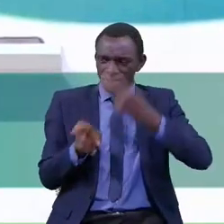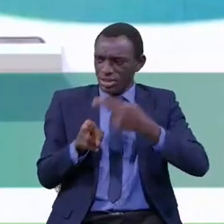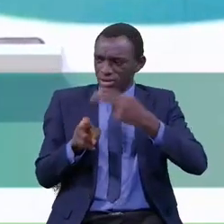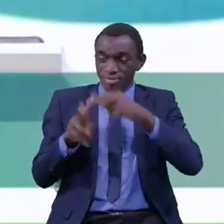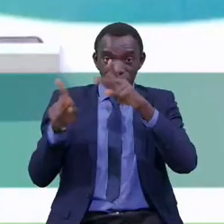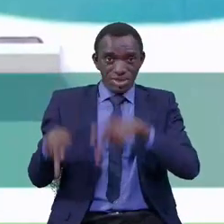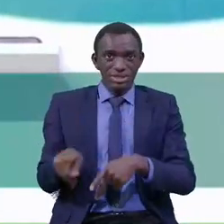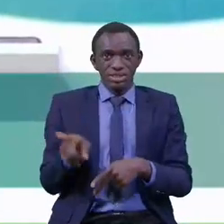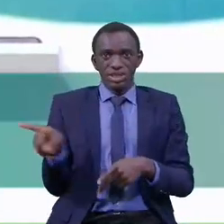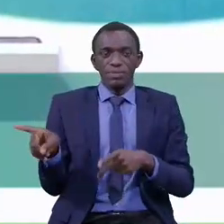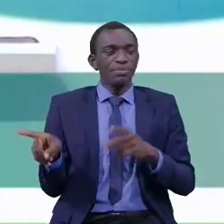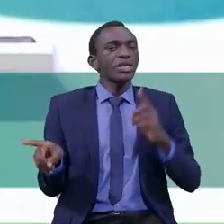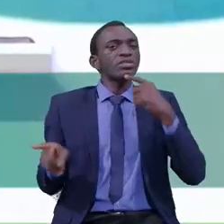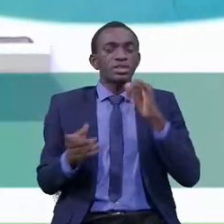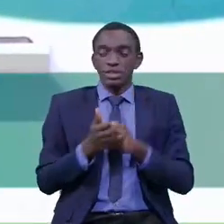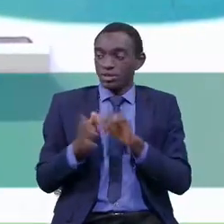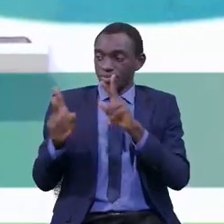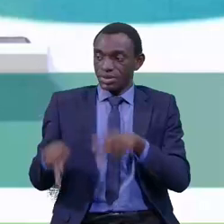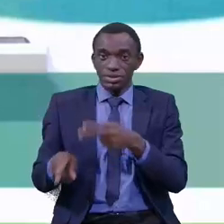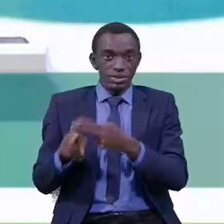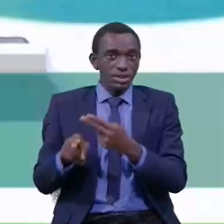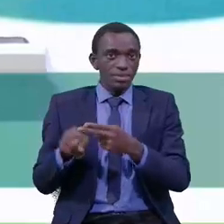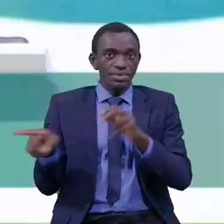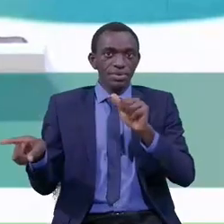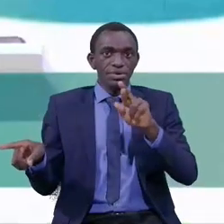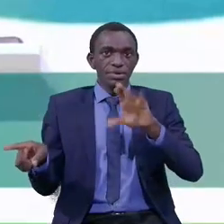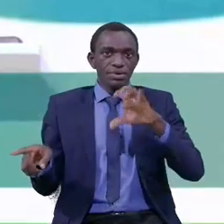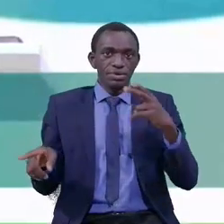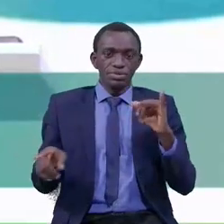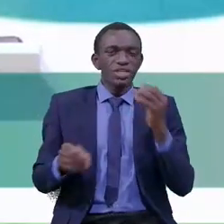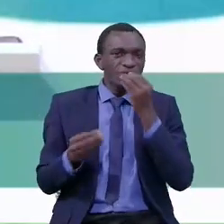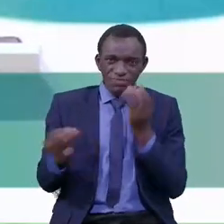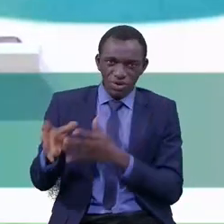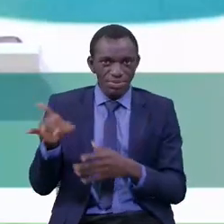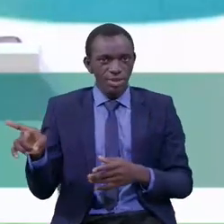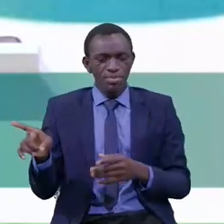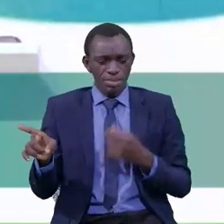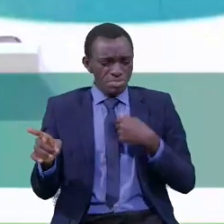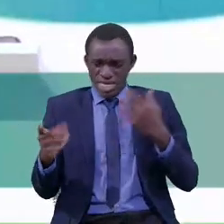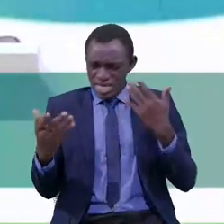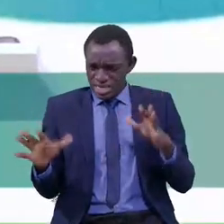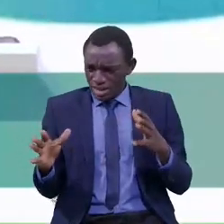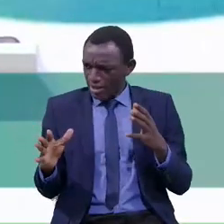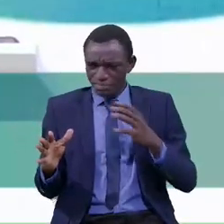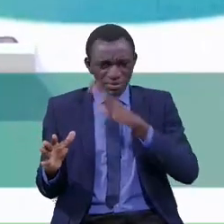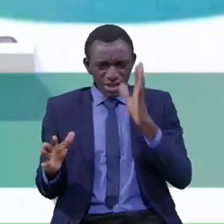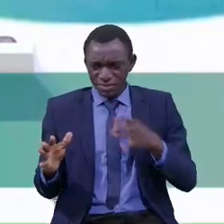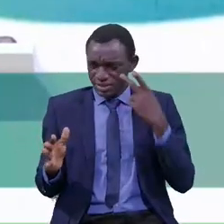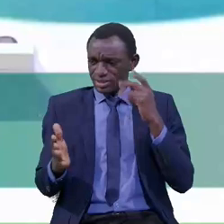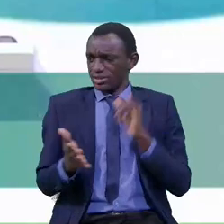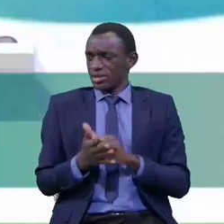Dites à Archip. Je n'ai pas vu Archip avant, mais je vois ça dans le Nouveau Testament pour la première